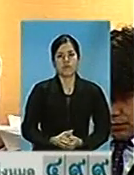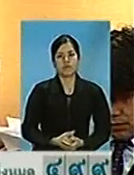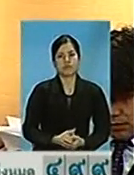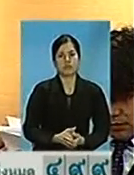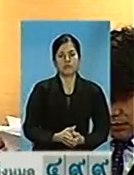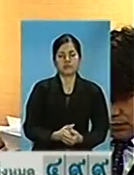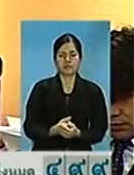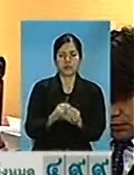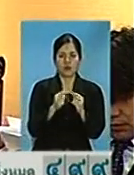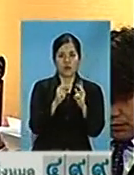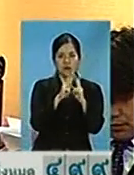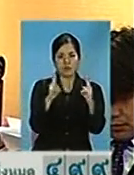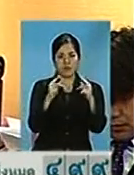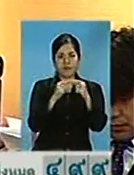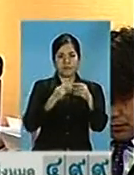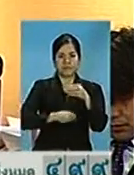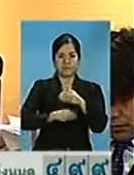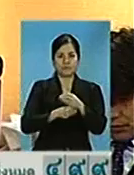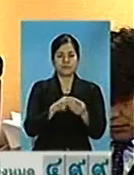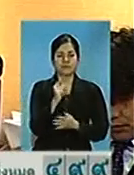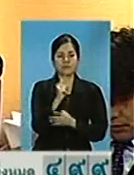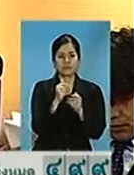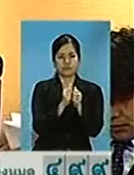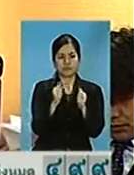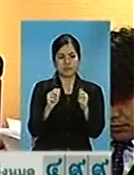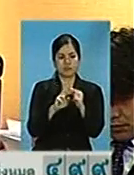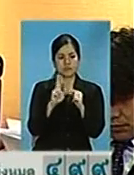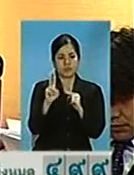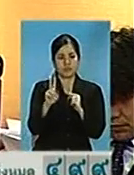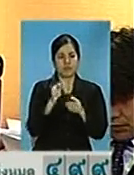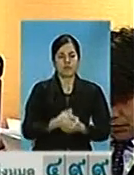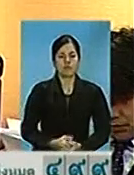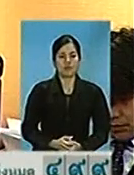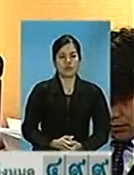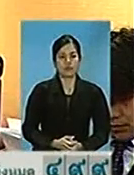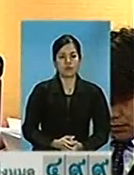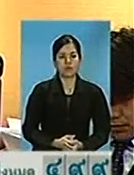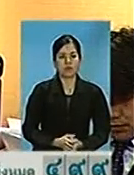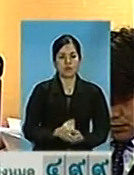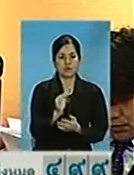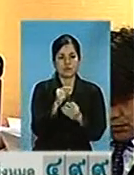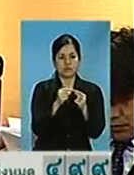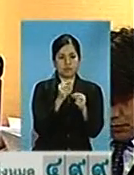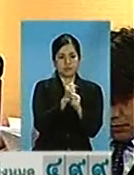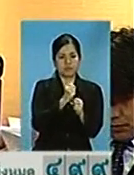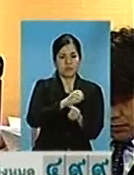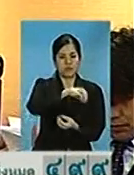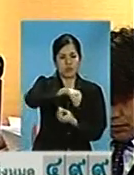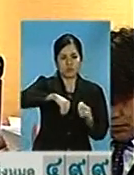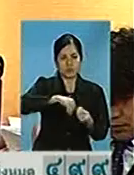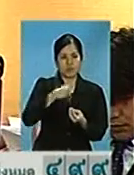ที่กรรมาธิการได้เพิ่มเติมนะครับในอนุ2นะครับเพราะว่าประกอบธุรกิจเกี่ยวกับยางพา